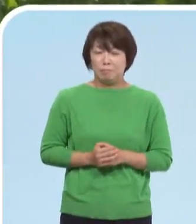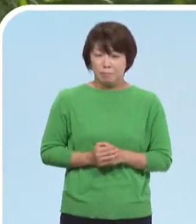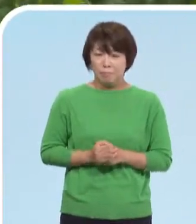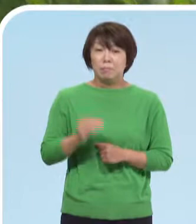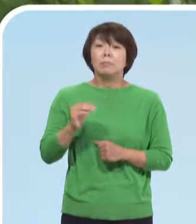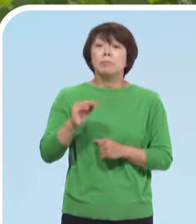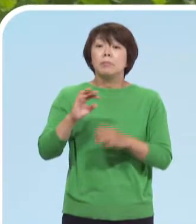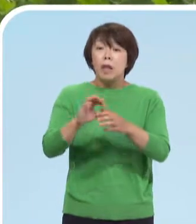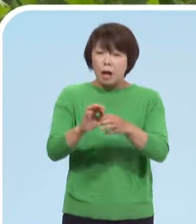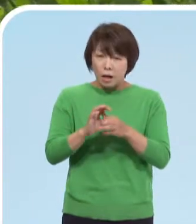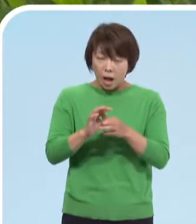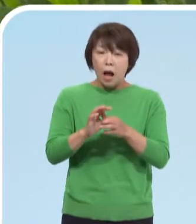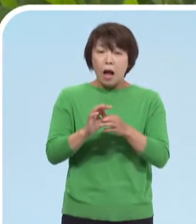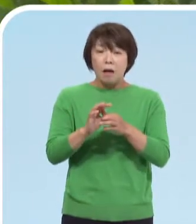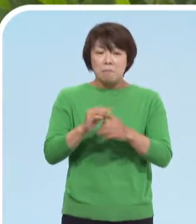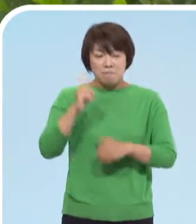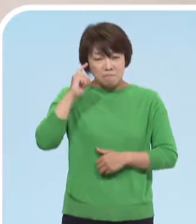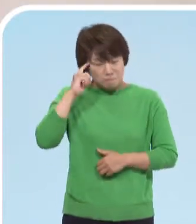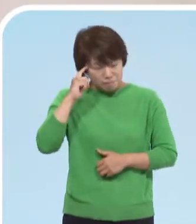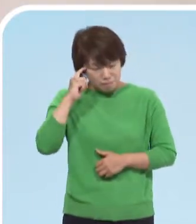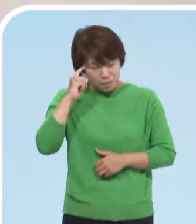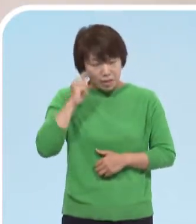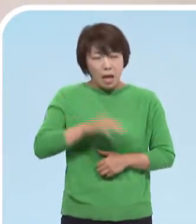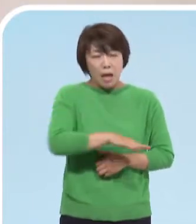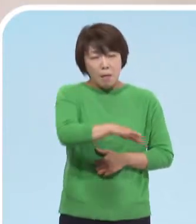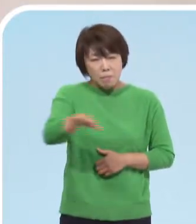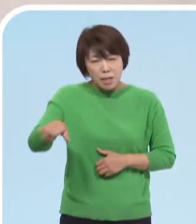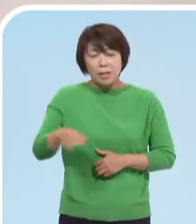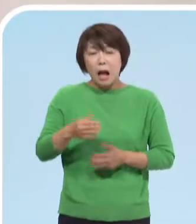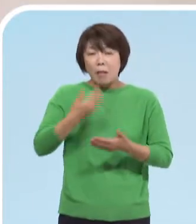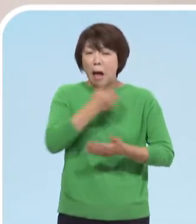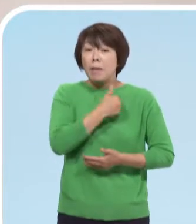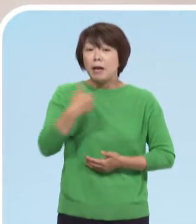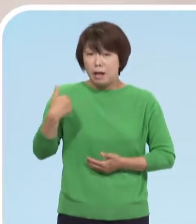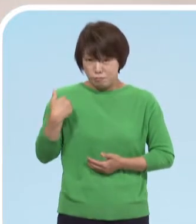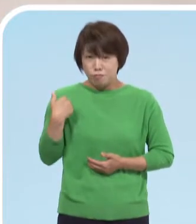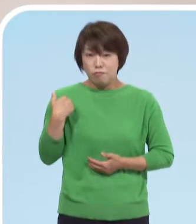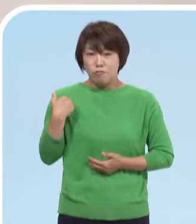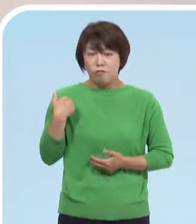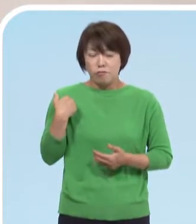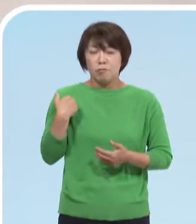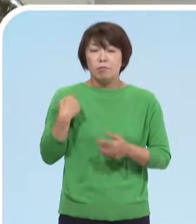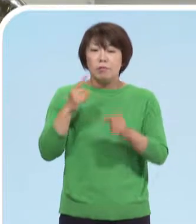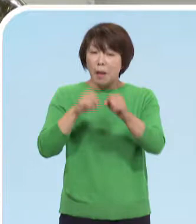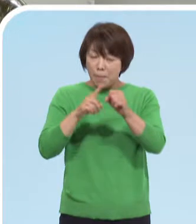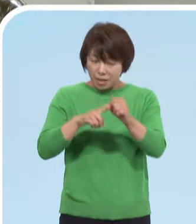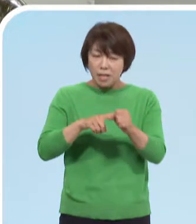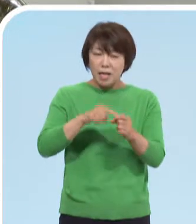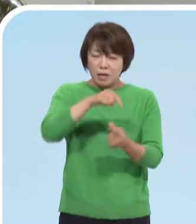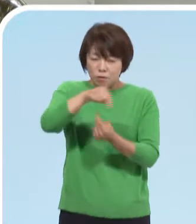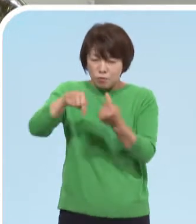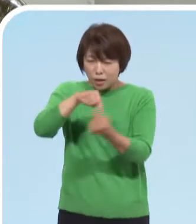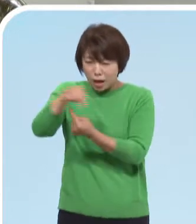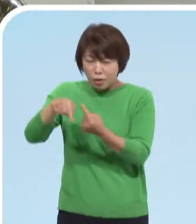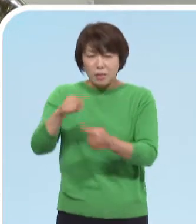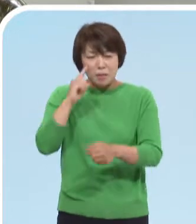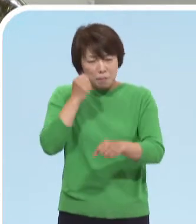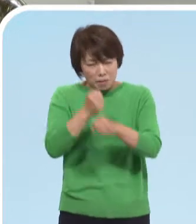か、 はい、そうなんです。だからこその発想で誰にでも食べやすくするために 何度も試作でジャムを作って佐用